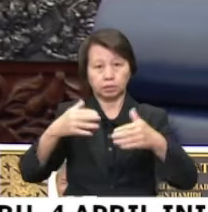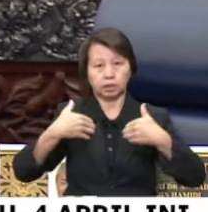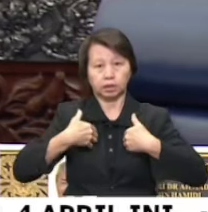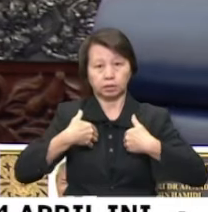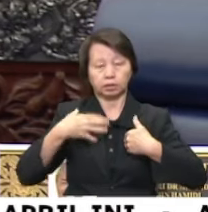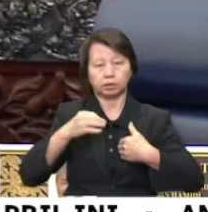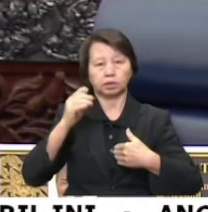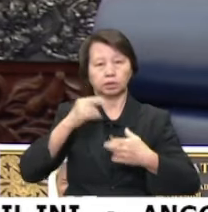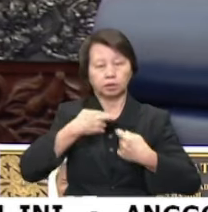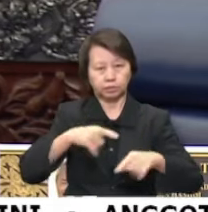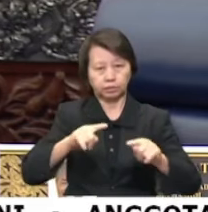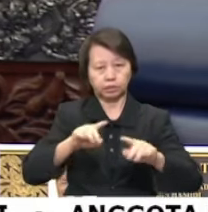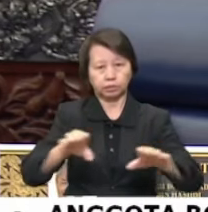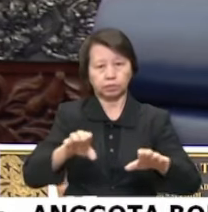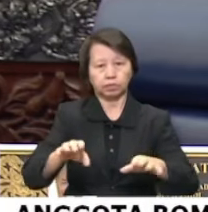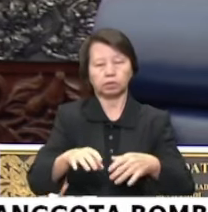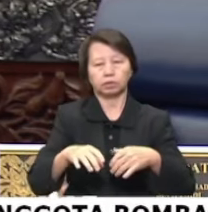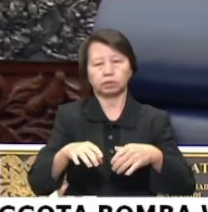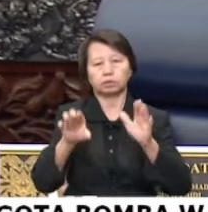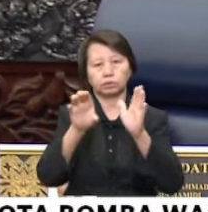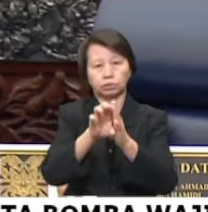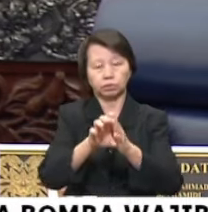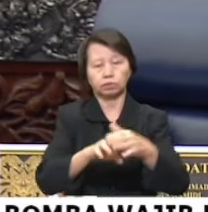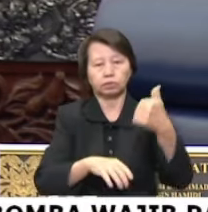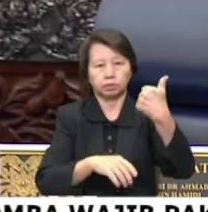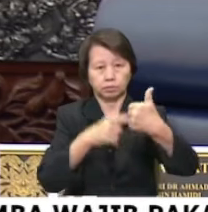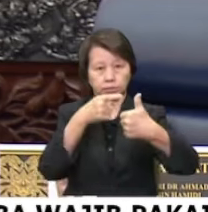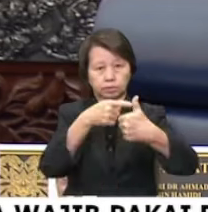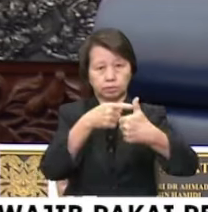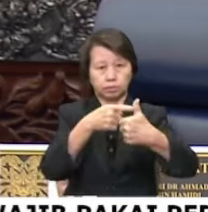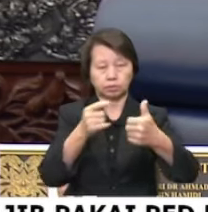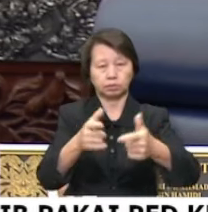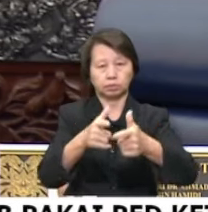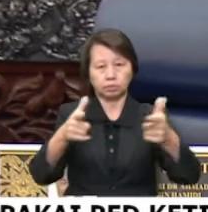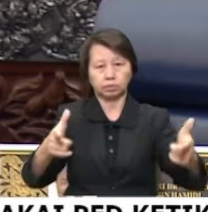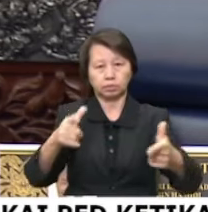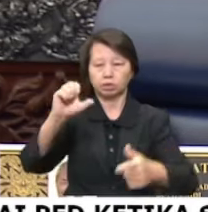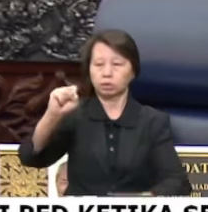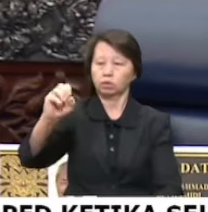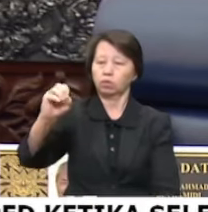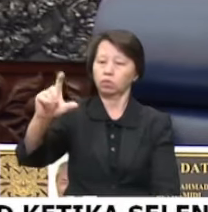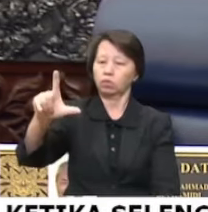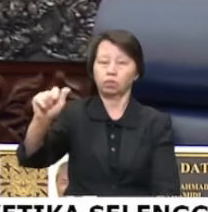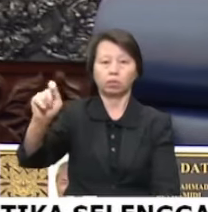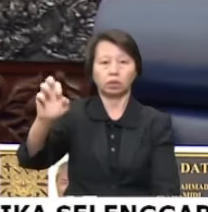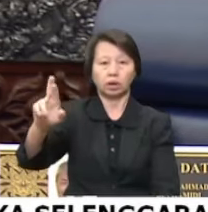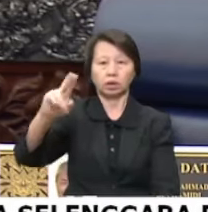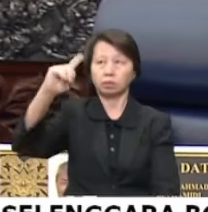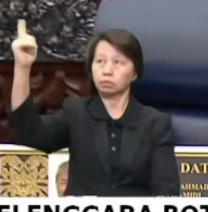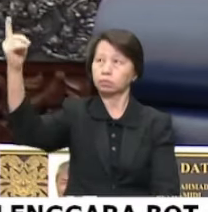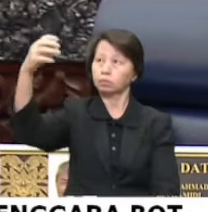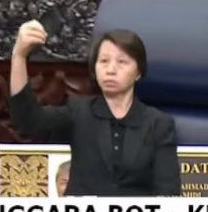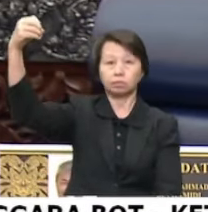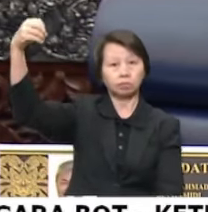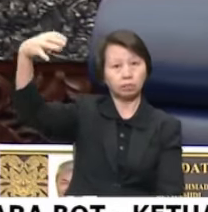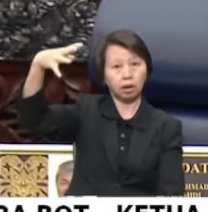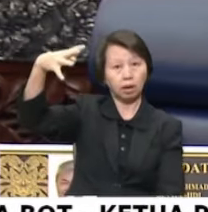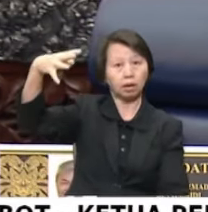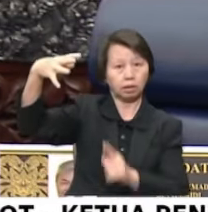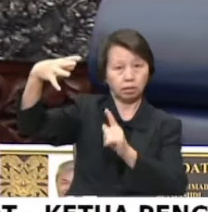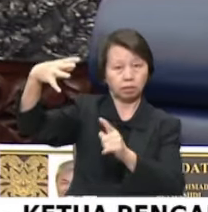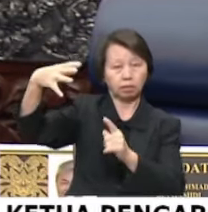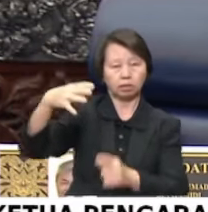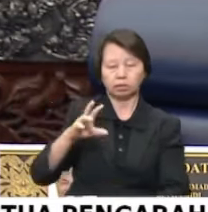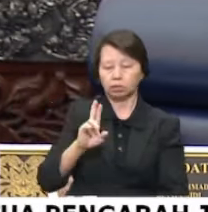sedang dan akan dilaksanakan seperti berikut. Pertamanya, program large scale solar untuk pembangunan solar berskala